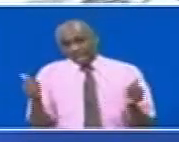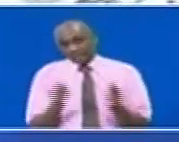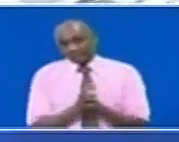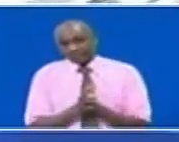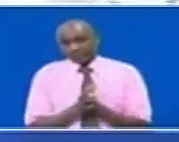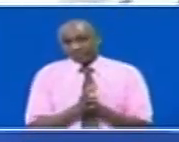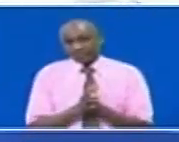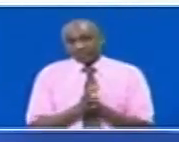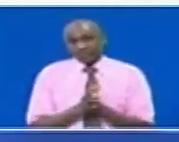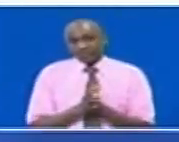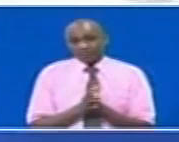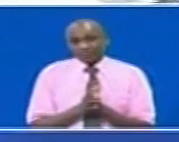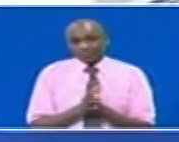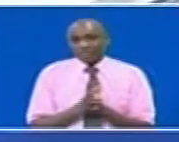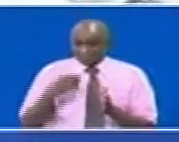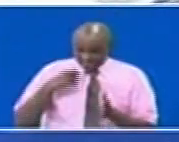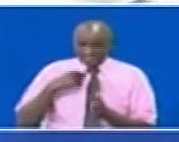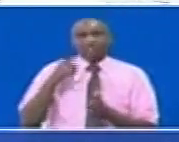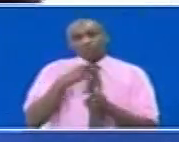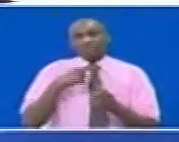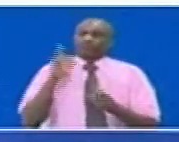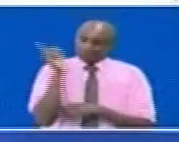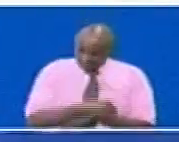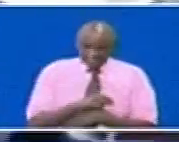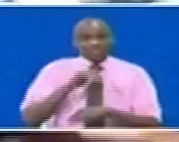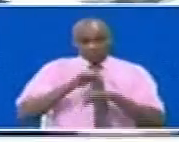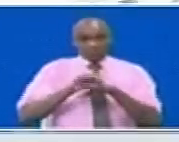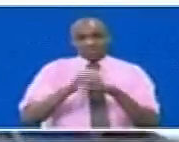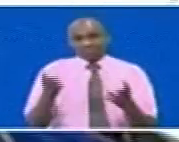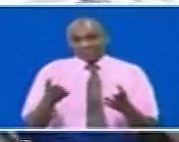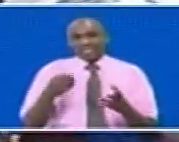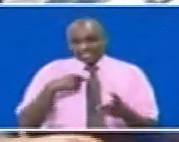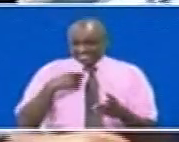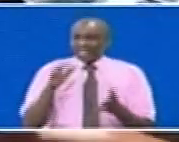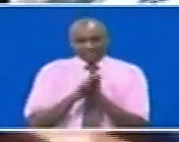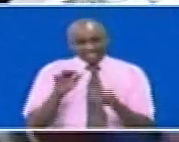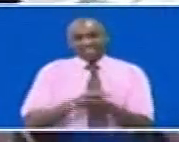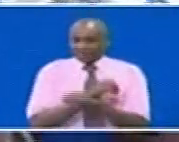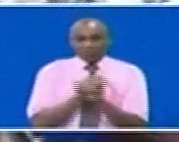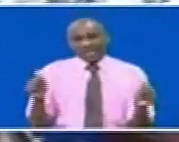actually finish the best in Rio. Yeah, if things goes well.